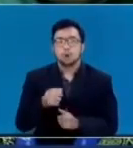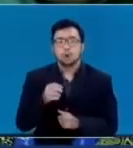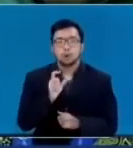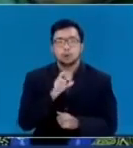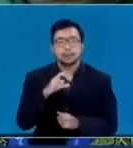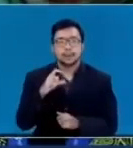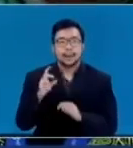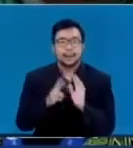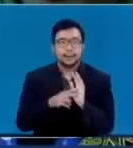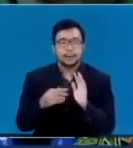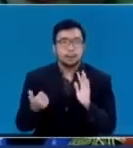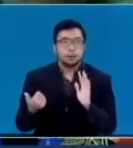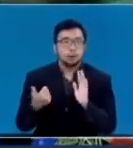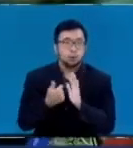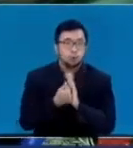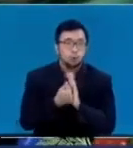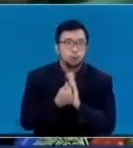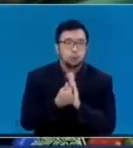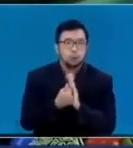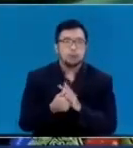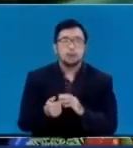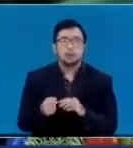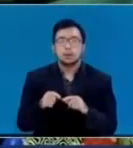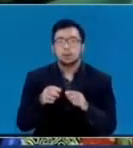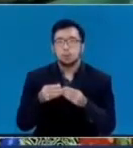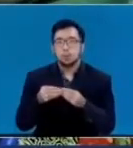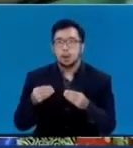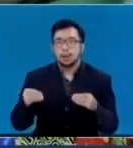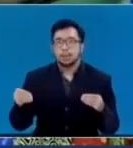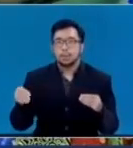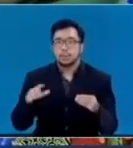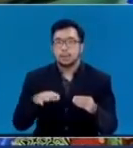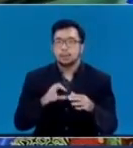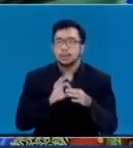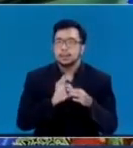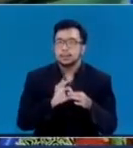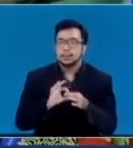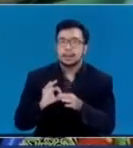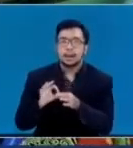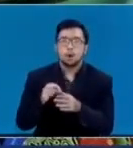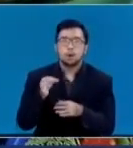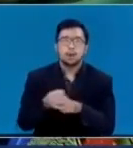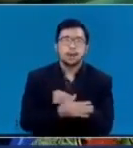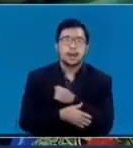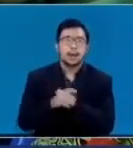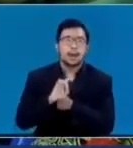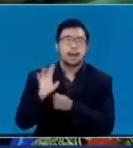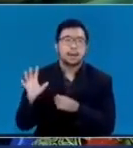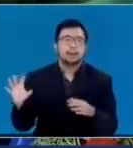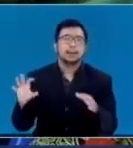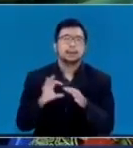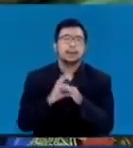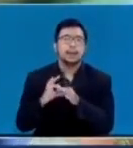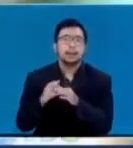kemudian meningkatkan kualitas jejaring dengan kota-kota lain di dunia untuk